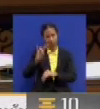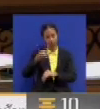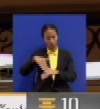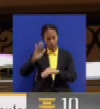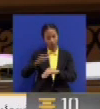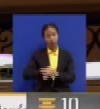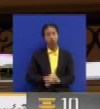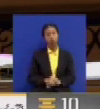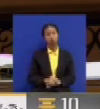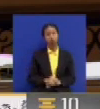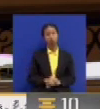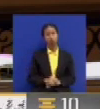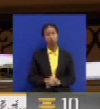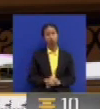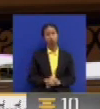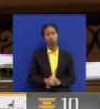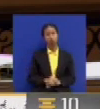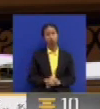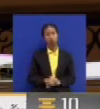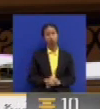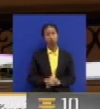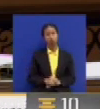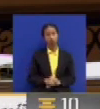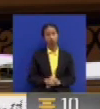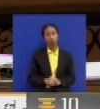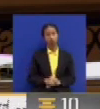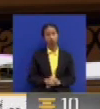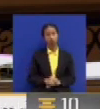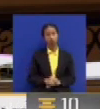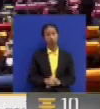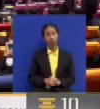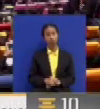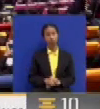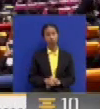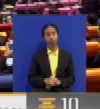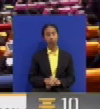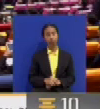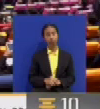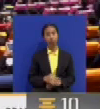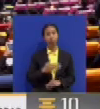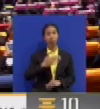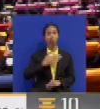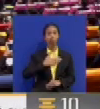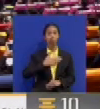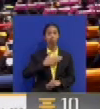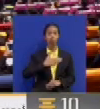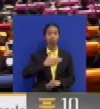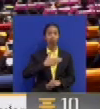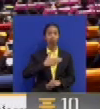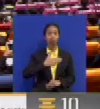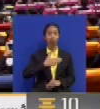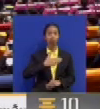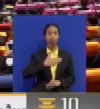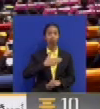ศษฉันแบบ3-4เก้าอี ้ลุงก็แค่ล็อกบอกว่าเฮ้ยคุณต้องส่งฉันคนเดียวนะอย่างเงี้ยก็เลยทำไอ้นี่ก็เลยปิดตายไปก็เลยโอกาส